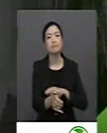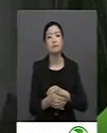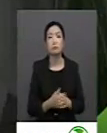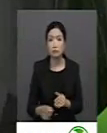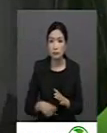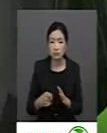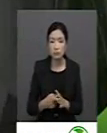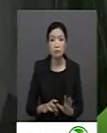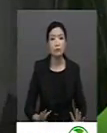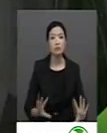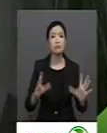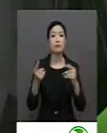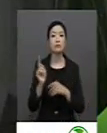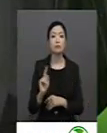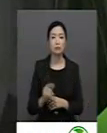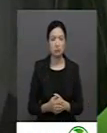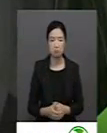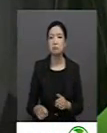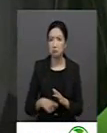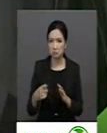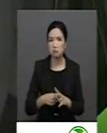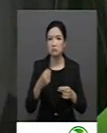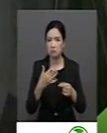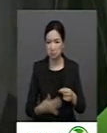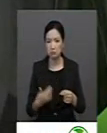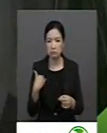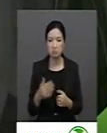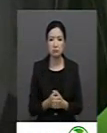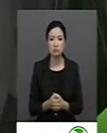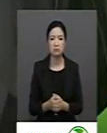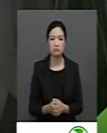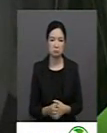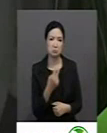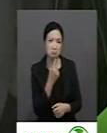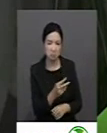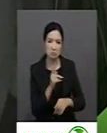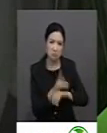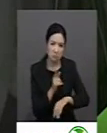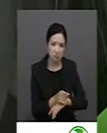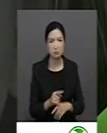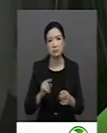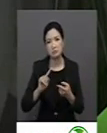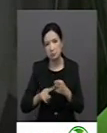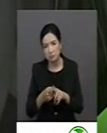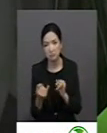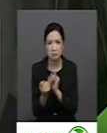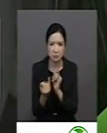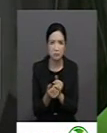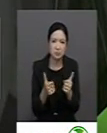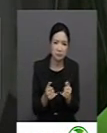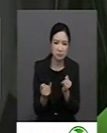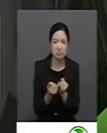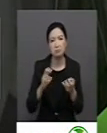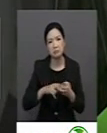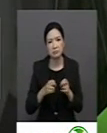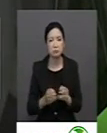สาเหตุของการหายเนี่ยมันก็มีมาจากหลายปัจจัยทั้งเรื่องของการติดโซเชียลมีเดียติดเพื่อนติดเกมมีปัญห